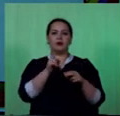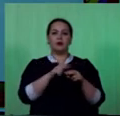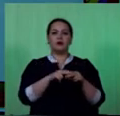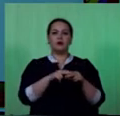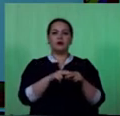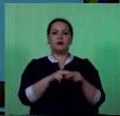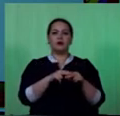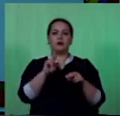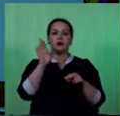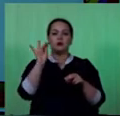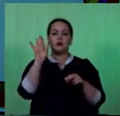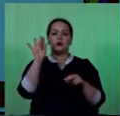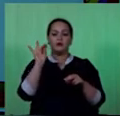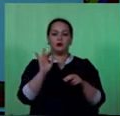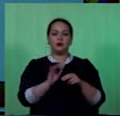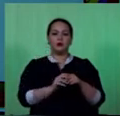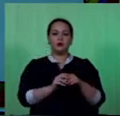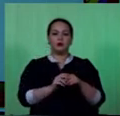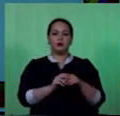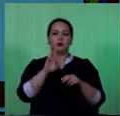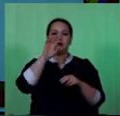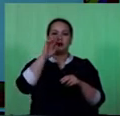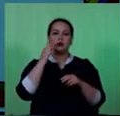heavy груша